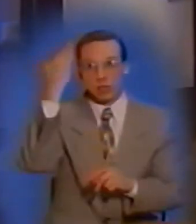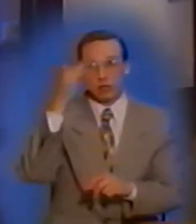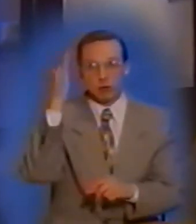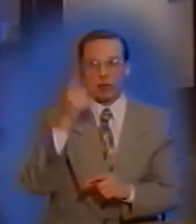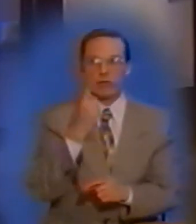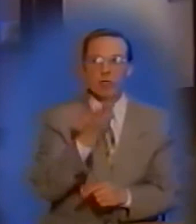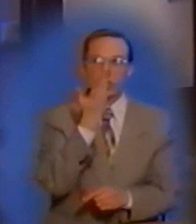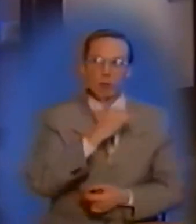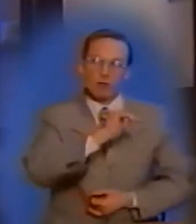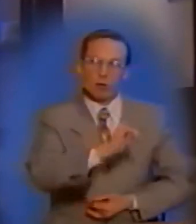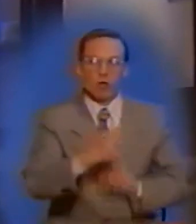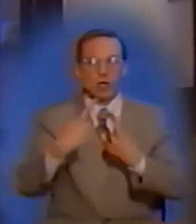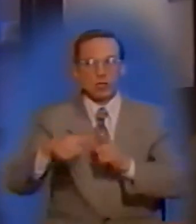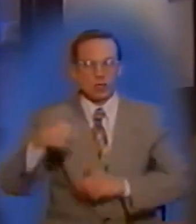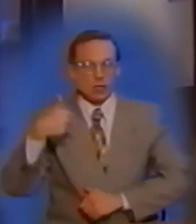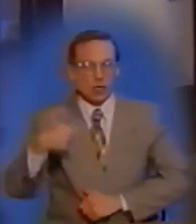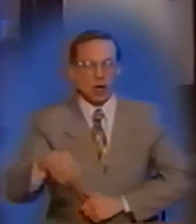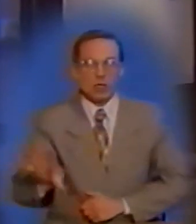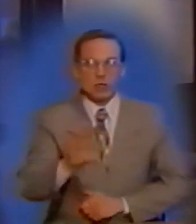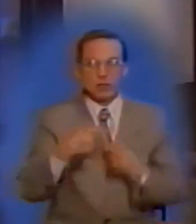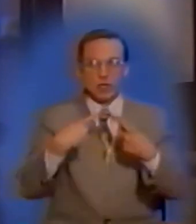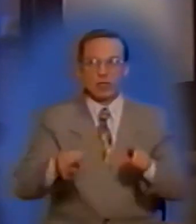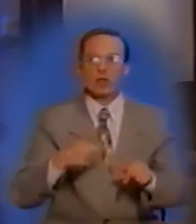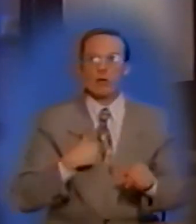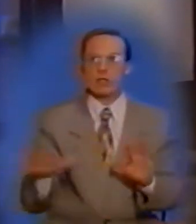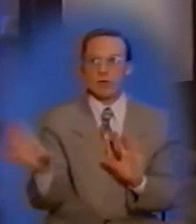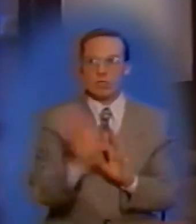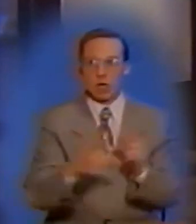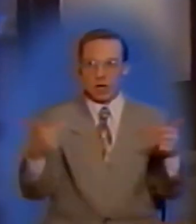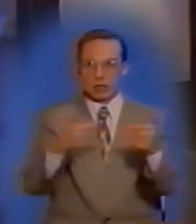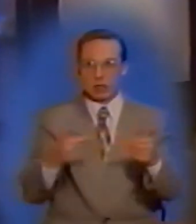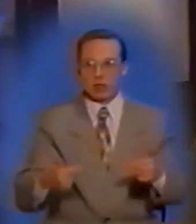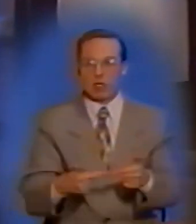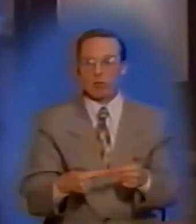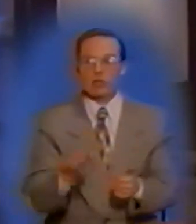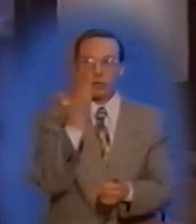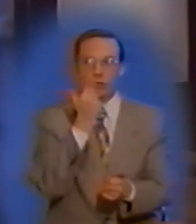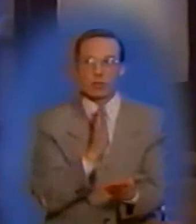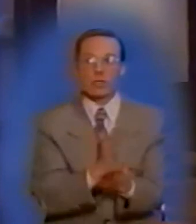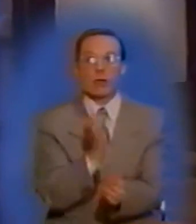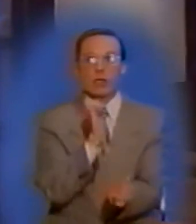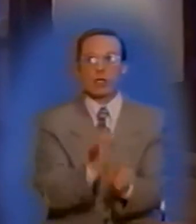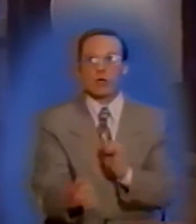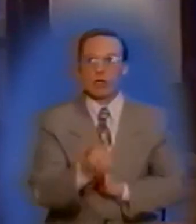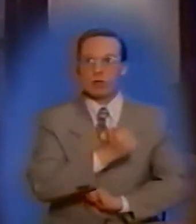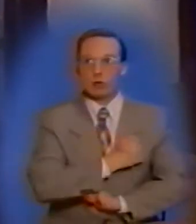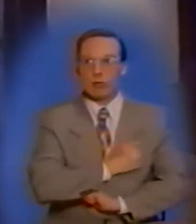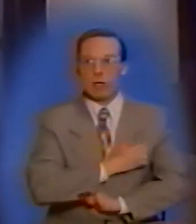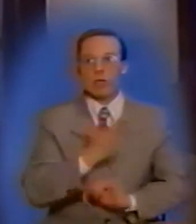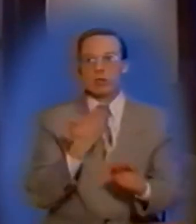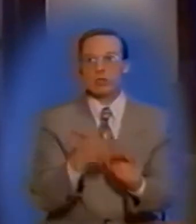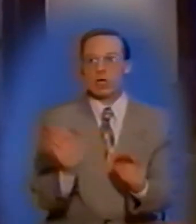spalva bloga, kita spalva gera ir visa kita. Mes visi atitinkamos spalvos esam ir kiekvienas turim ir